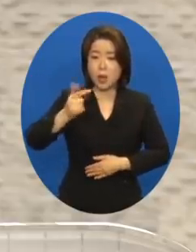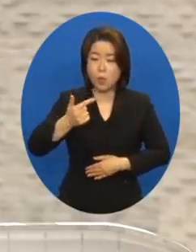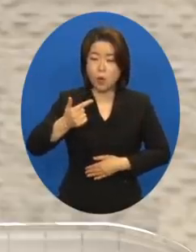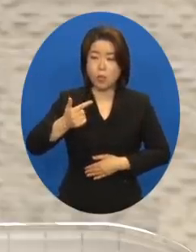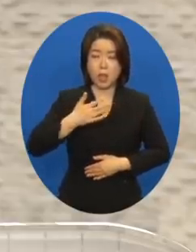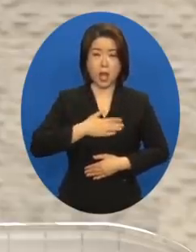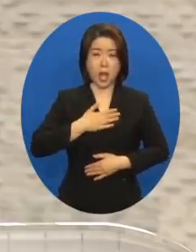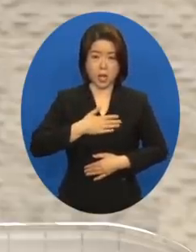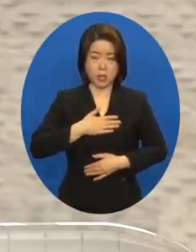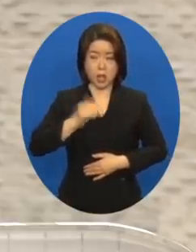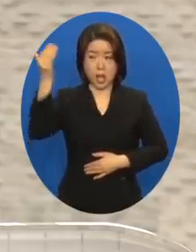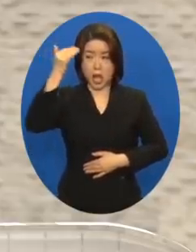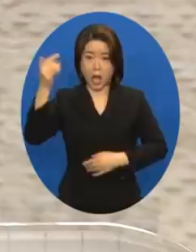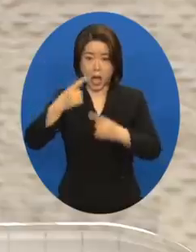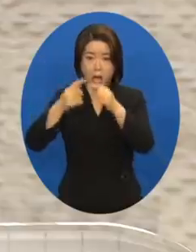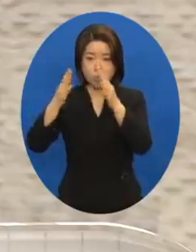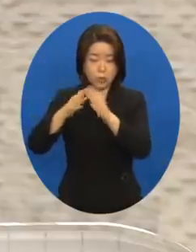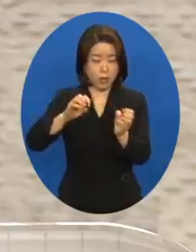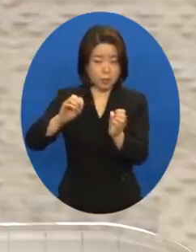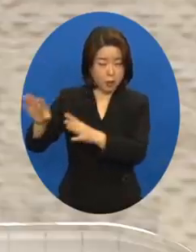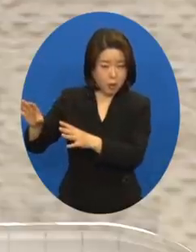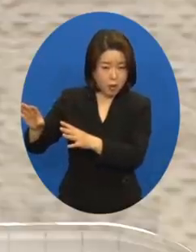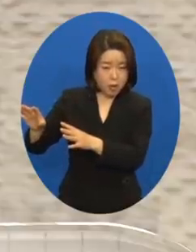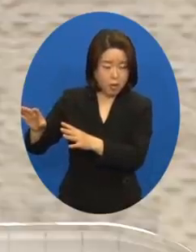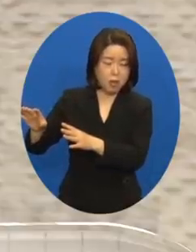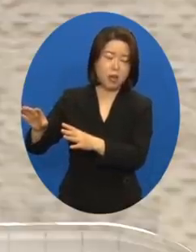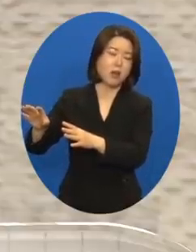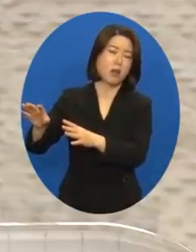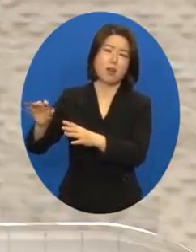한국교회를 버리실 수 있으실까